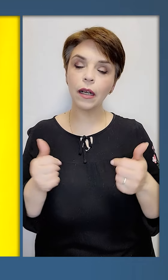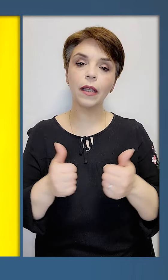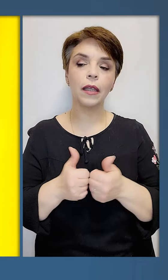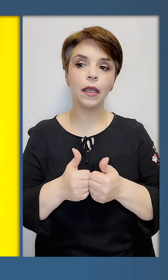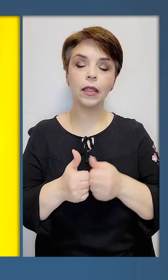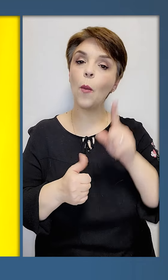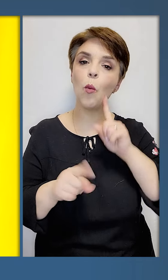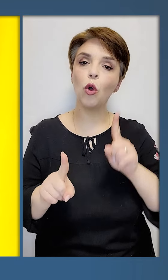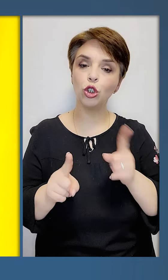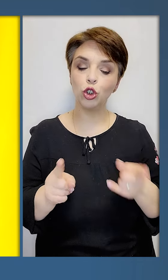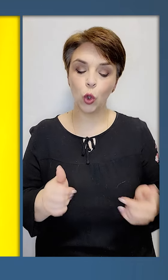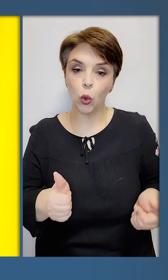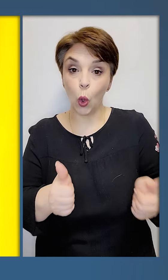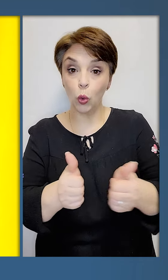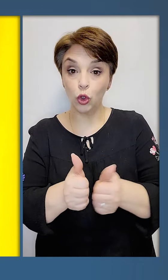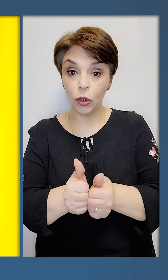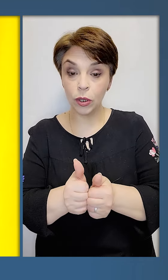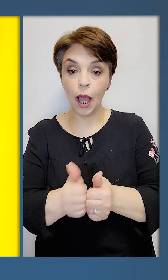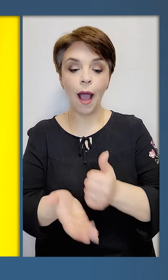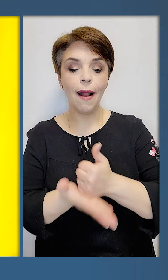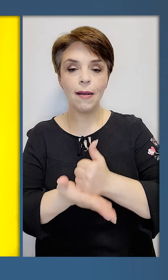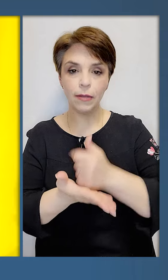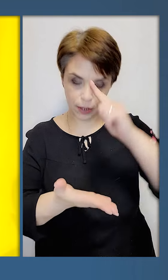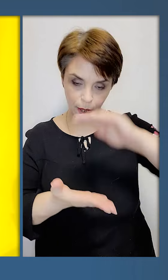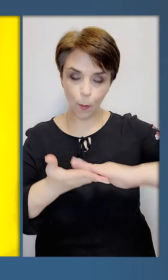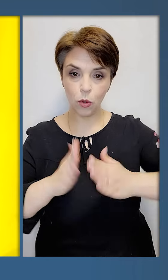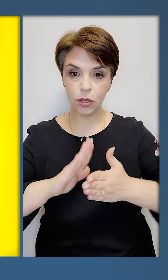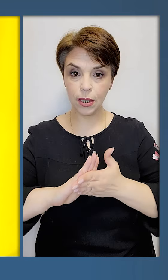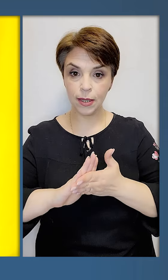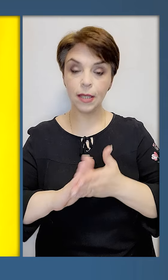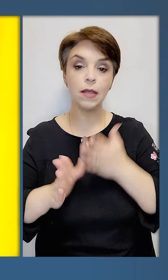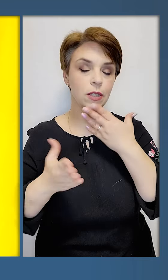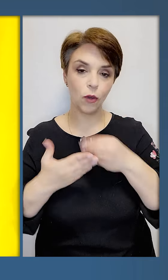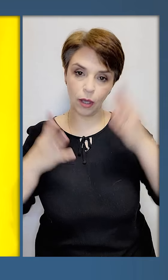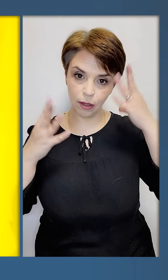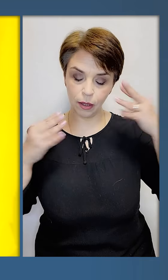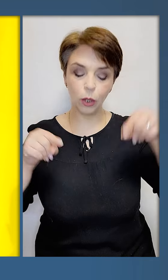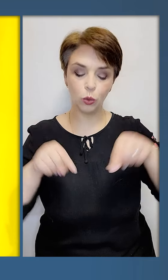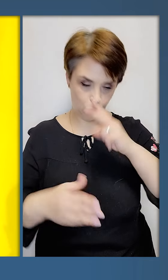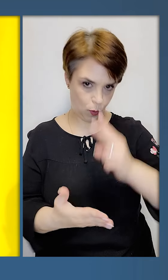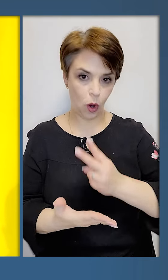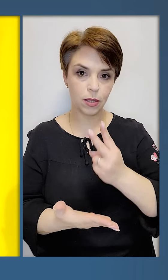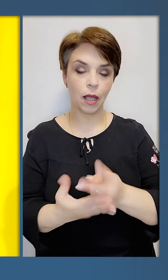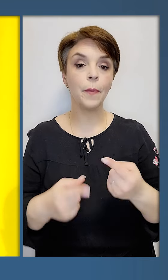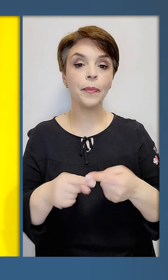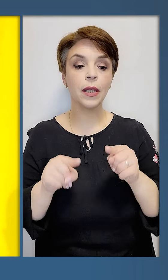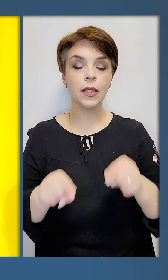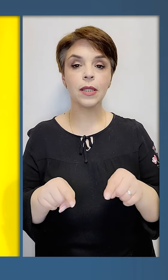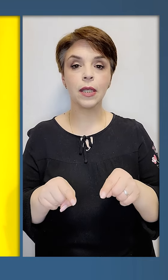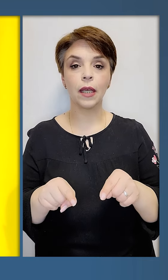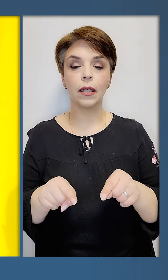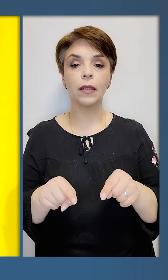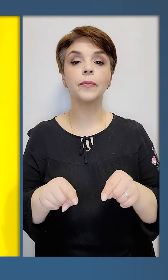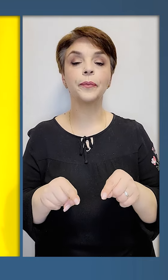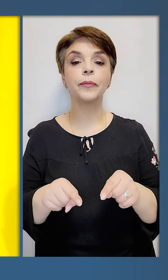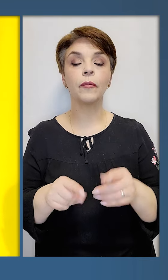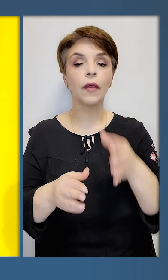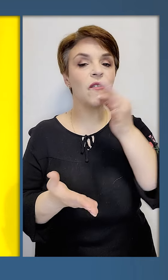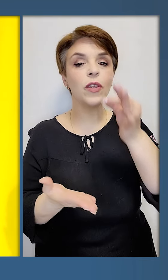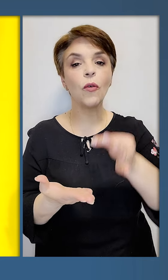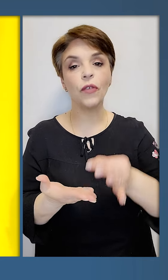країни поки що долучились, а лідерські позиції свої Нідерланди тут показали, це accountability,